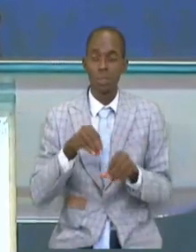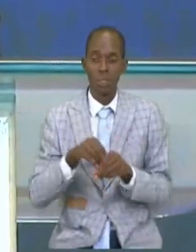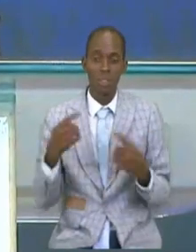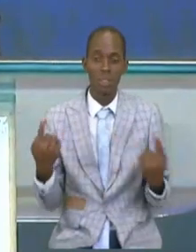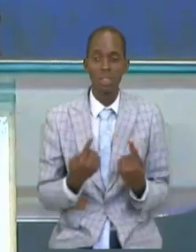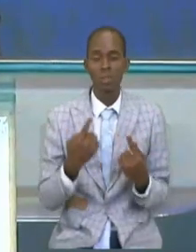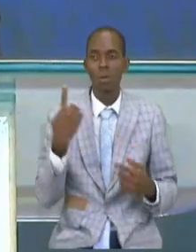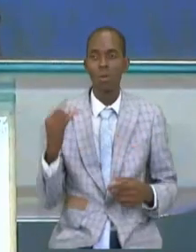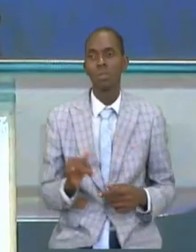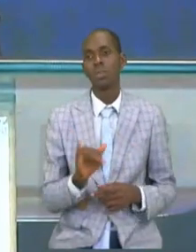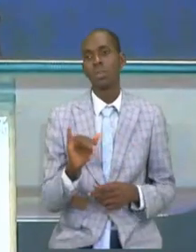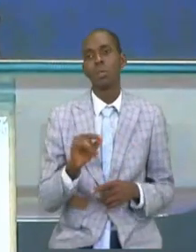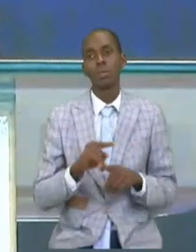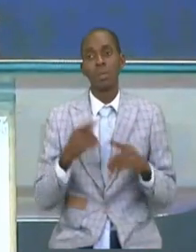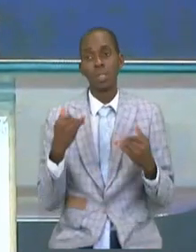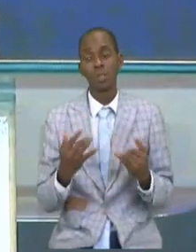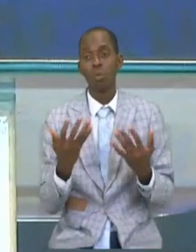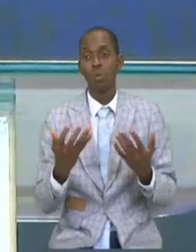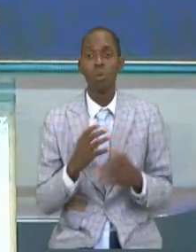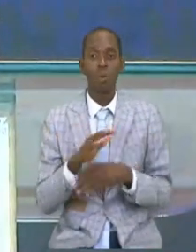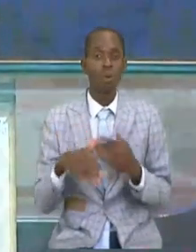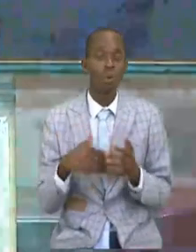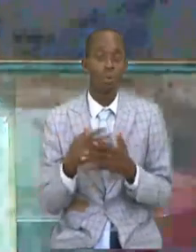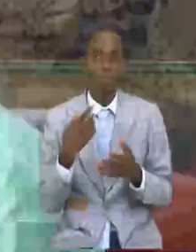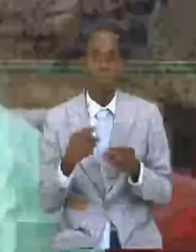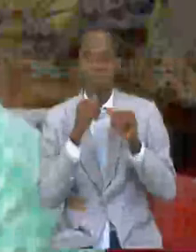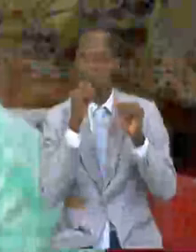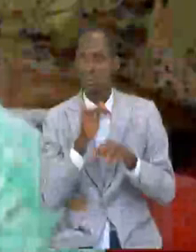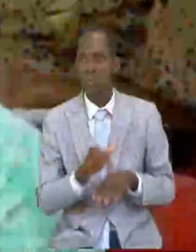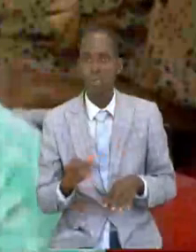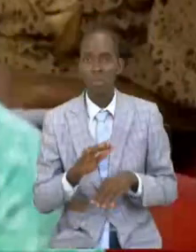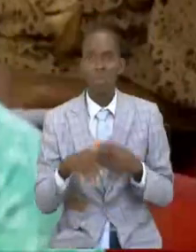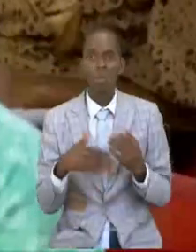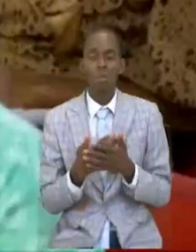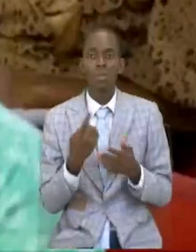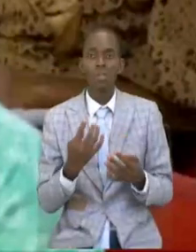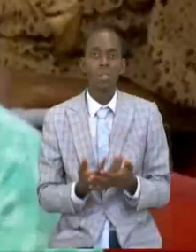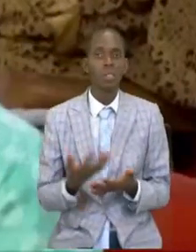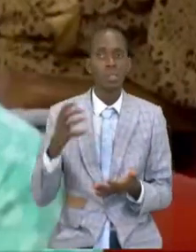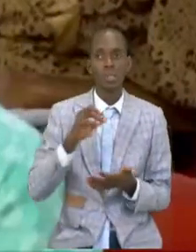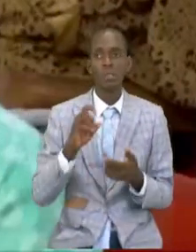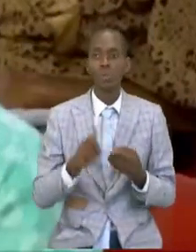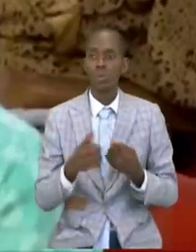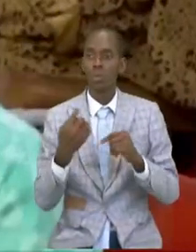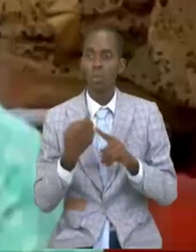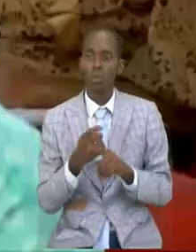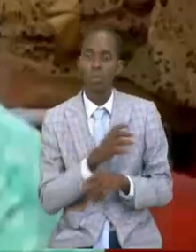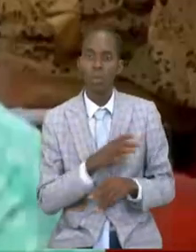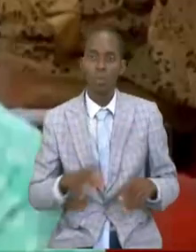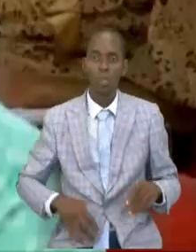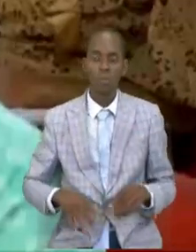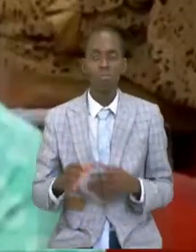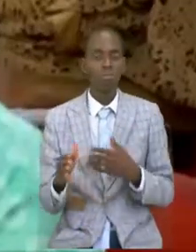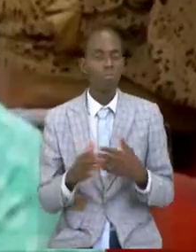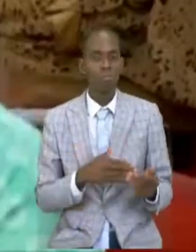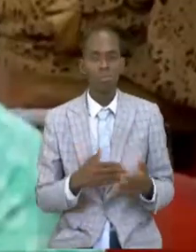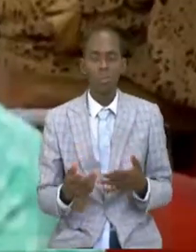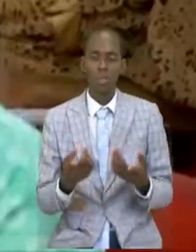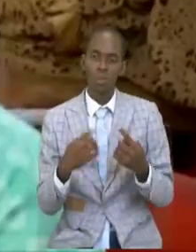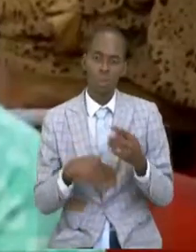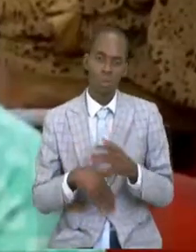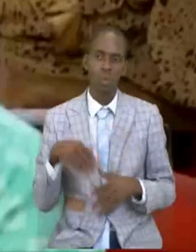toute l'éternité. Mais vous voulez les bénédictions, vous voulez toutes tes provisions, tes richesses, que cela provient de